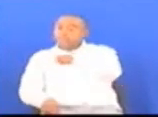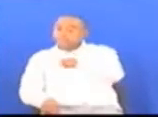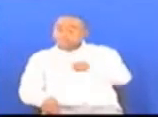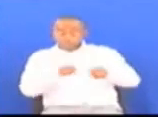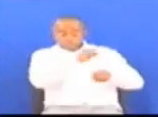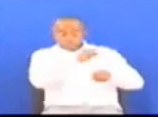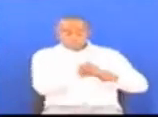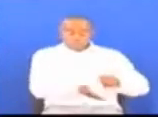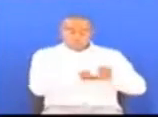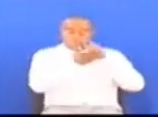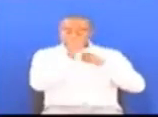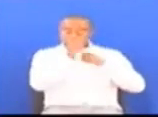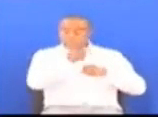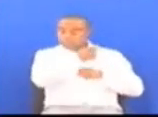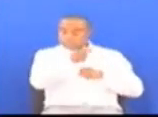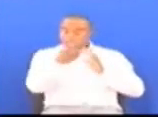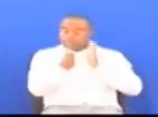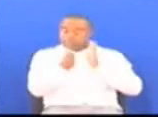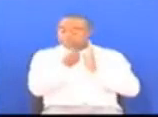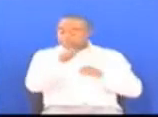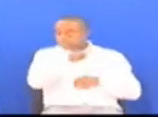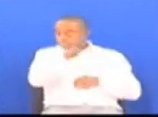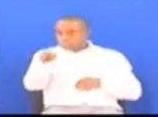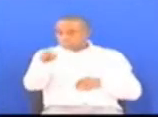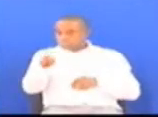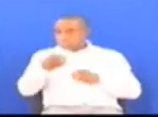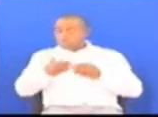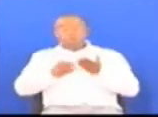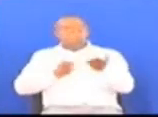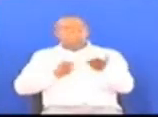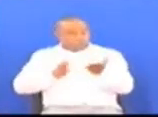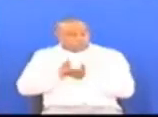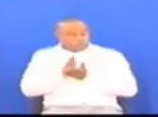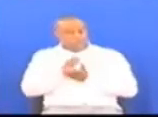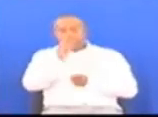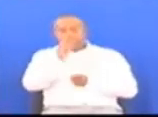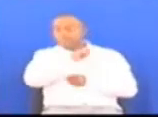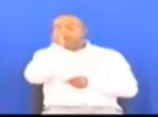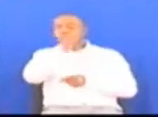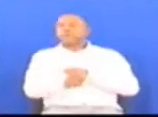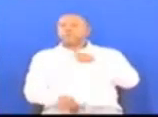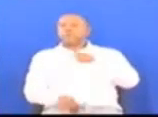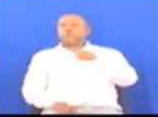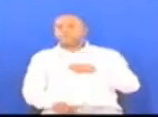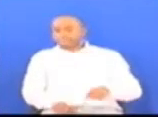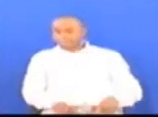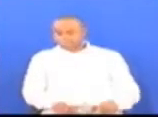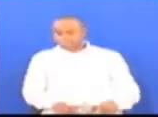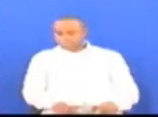Watanzania ambao ni pamoja na Kondoa. Kondoa wakupitishe bila kupingwa wewe naibu waziri.